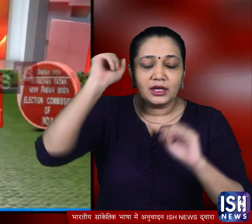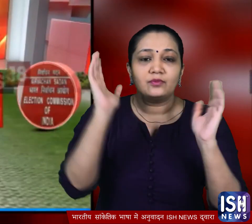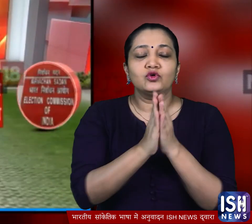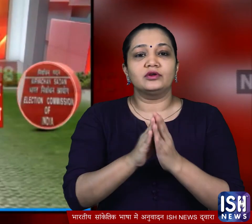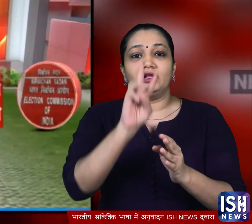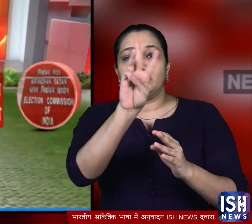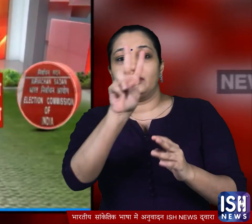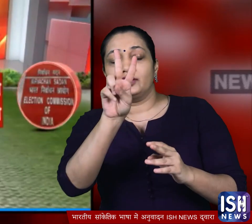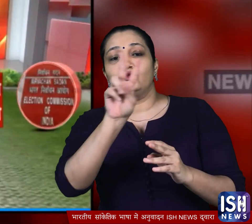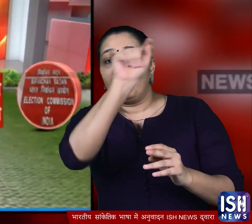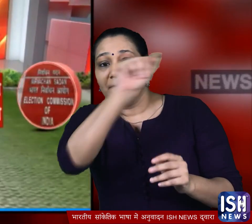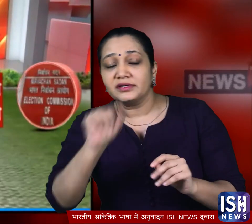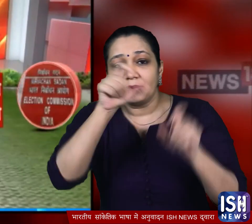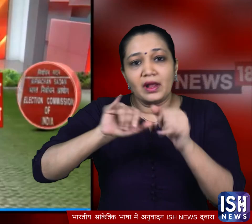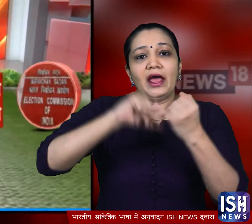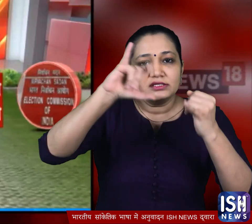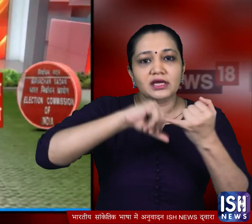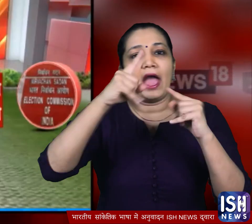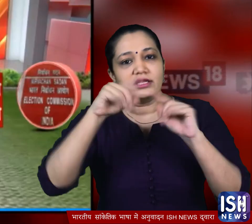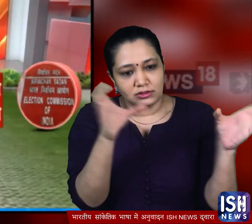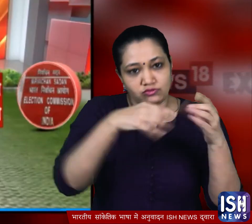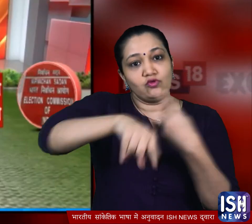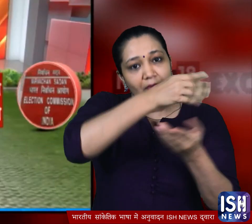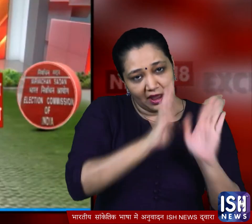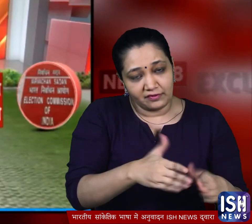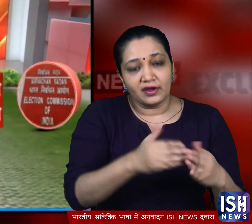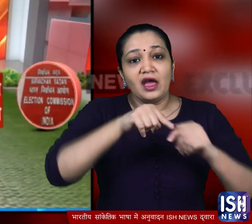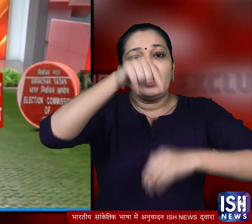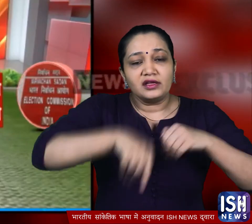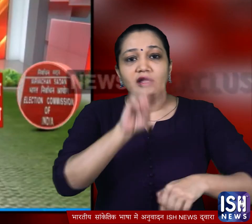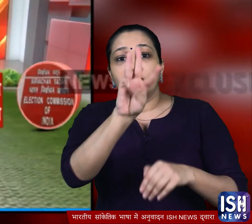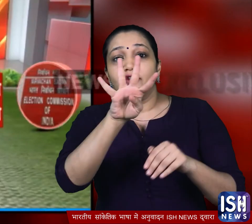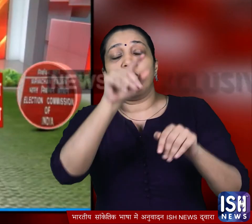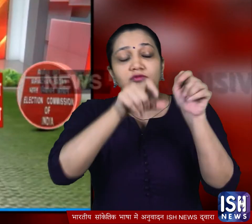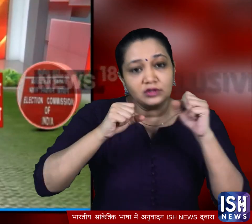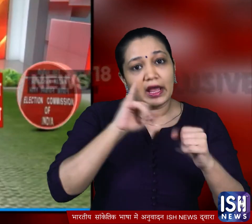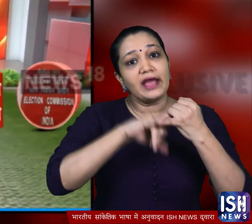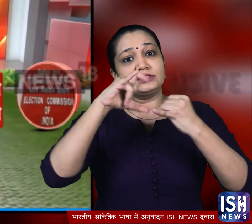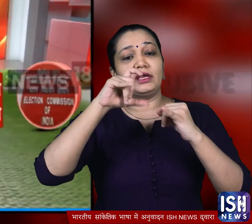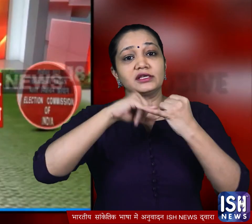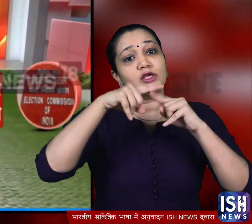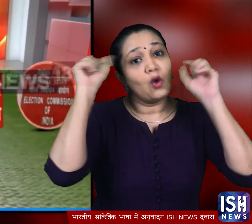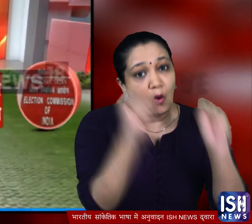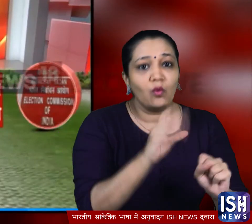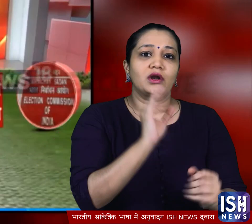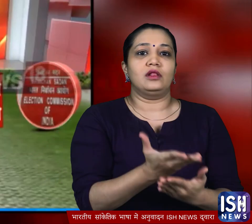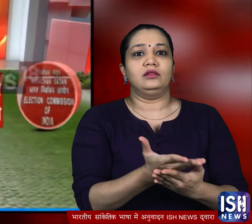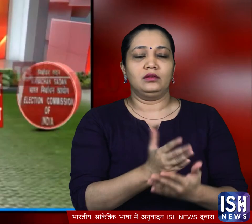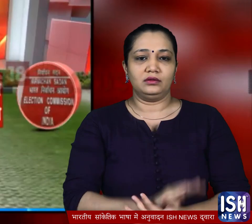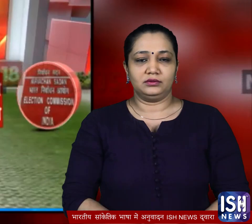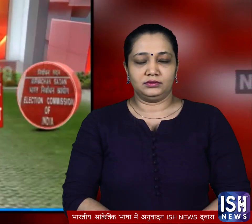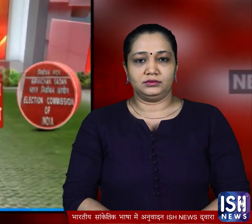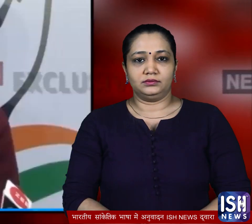कुल आबादी में 32% से ज्यादा लोग दलित समुदाय से आते हैं और वहां विधानसभा की 34 सीटें भी दलित समुदाय के लिए आरक्षित हैं।